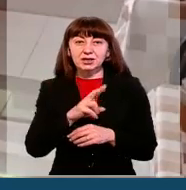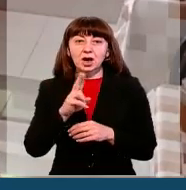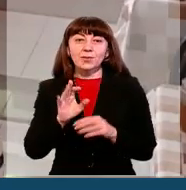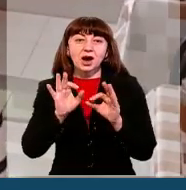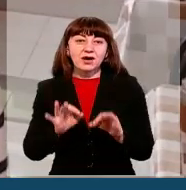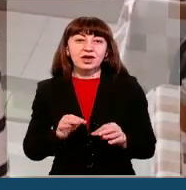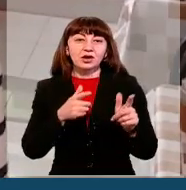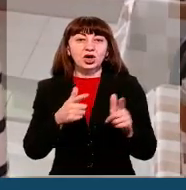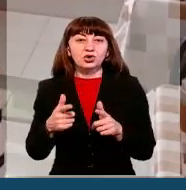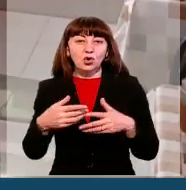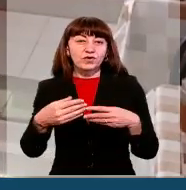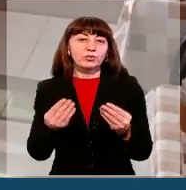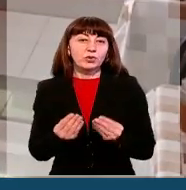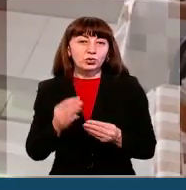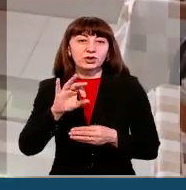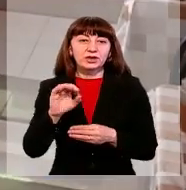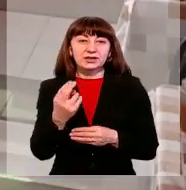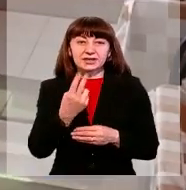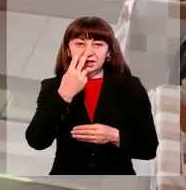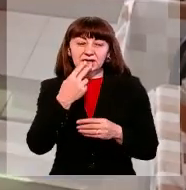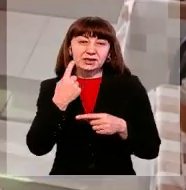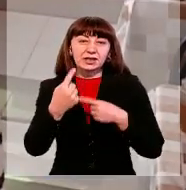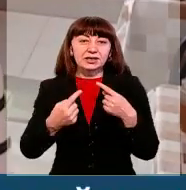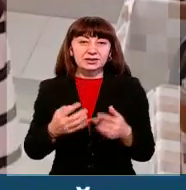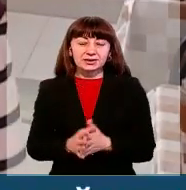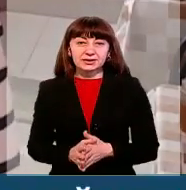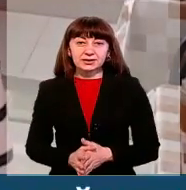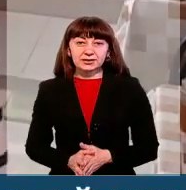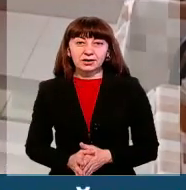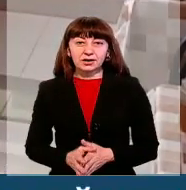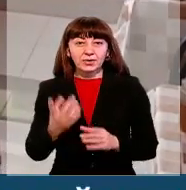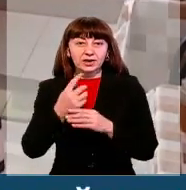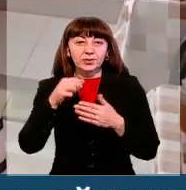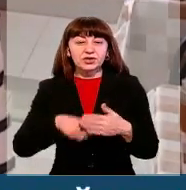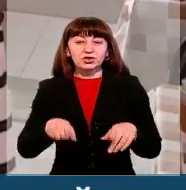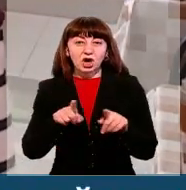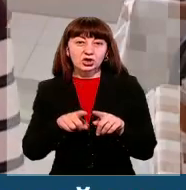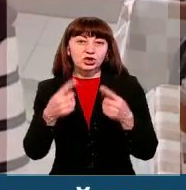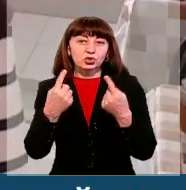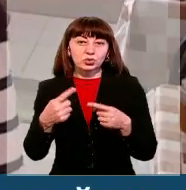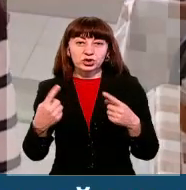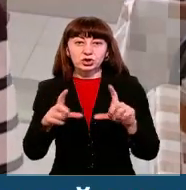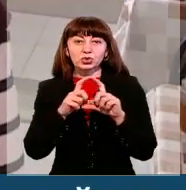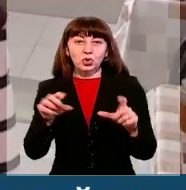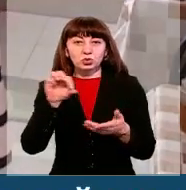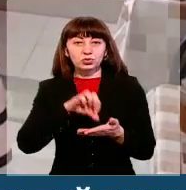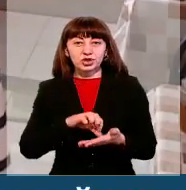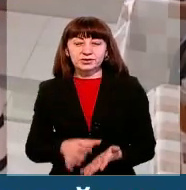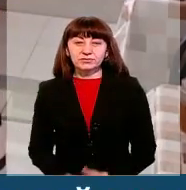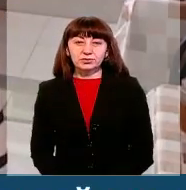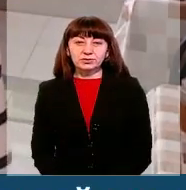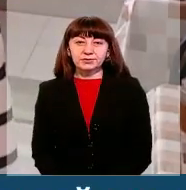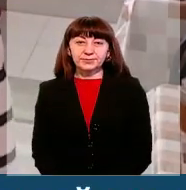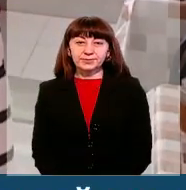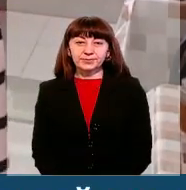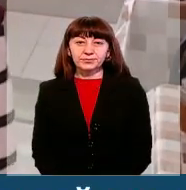да мысалы осындай шараларға қызыға қатысуда, яғни бұл өзіміздің ұлтымыздың салт-дәстүріміздің бір көрінісі ретінде балаларға келешек